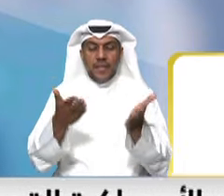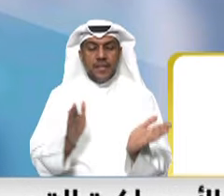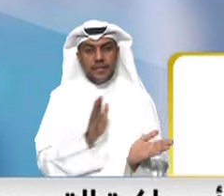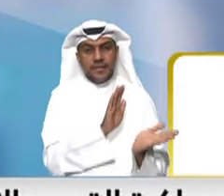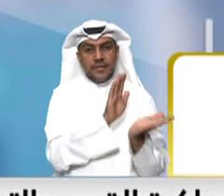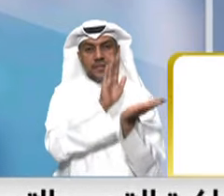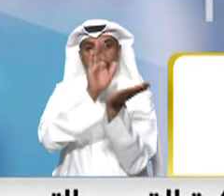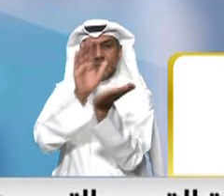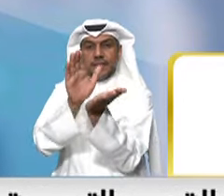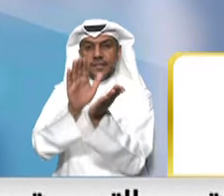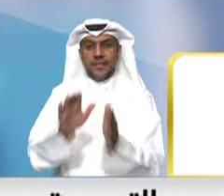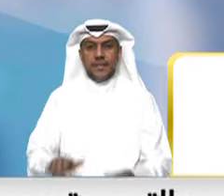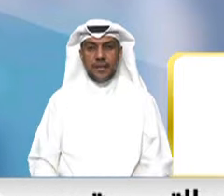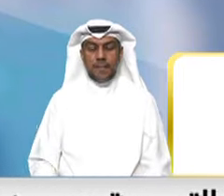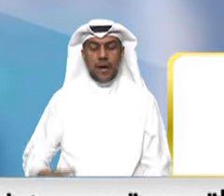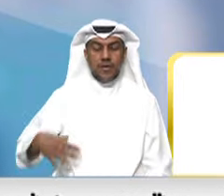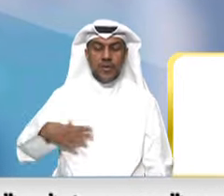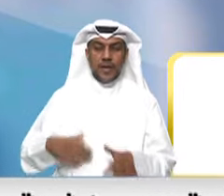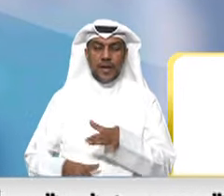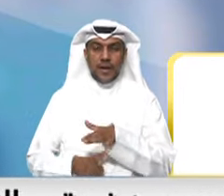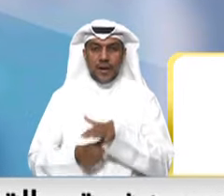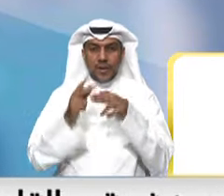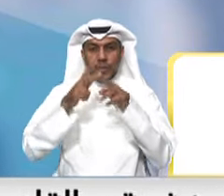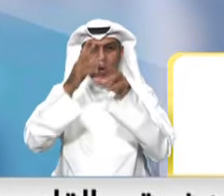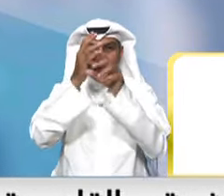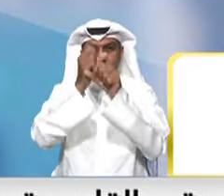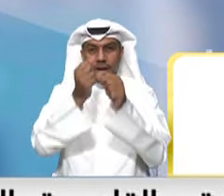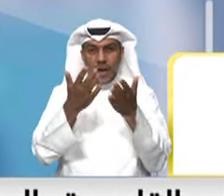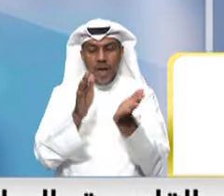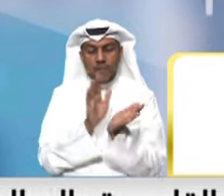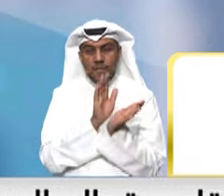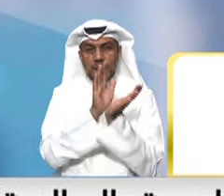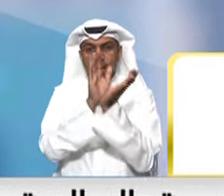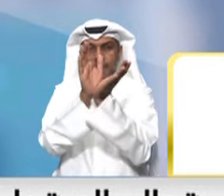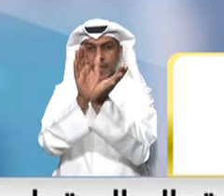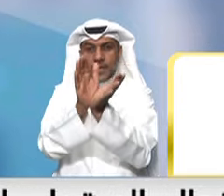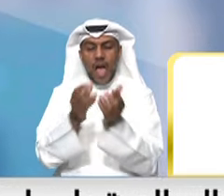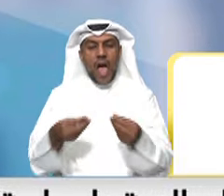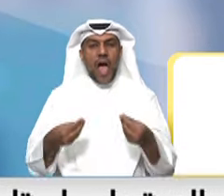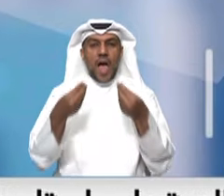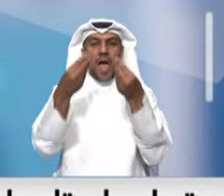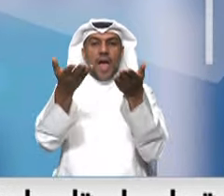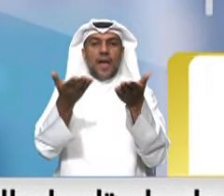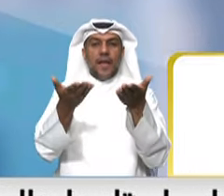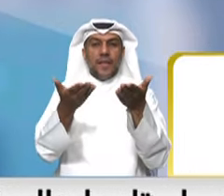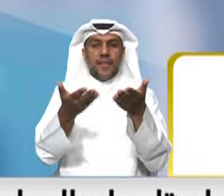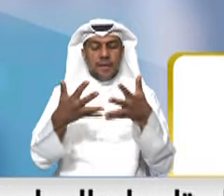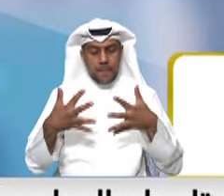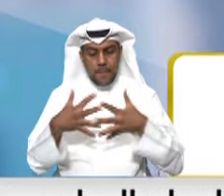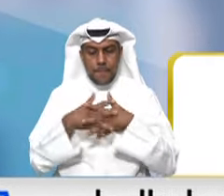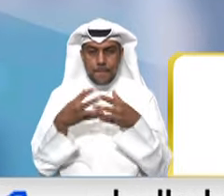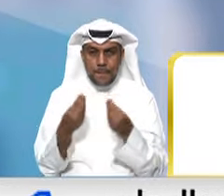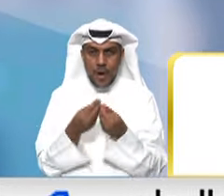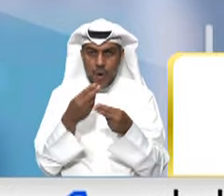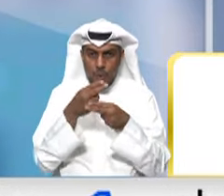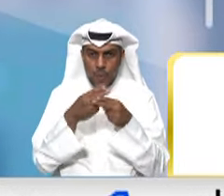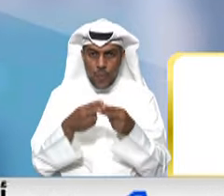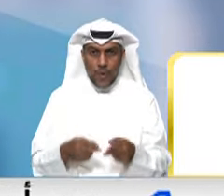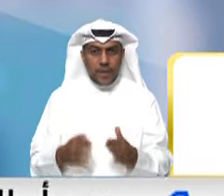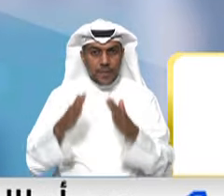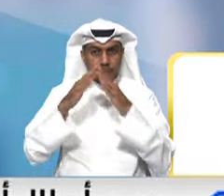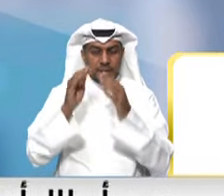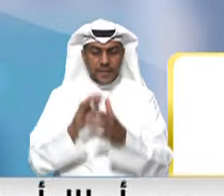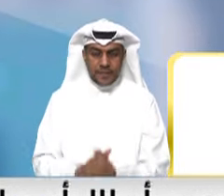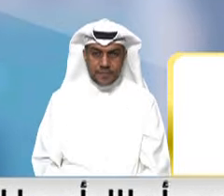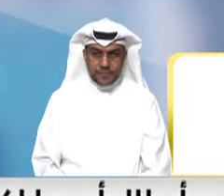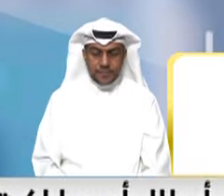النيل تعميقا وتجسيدا للعلاقات المتينة والتي تجمع البلدين الشقيقين.